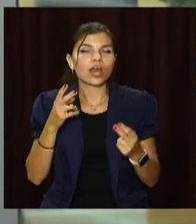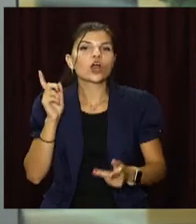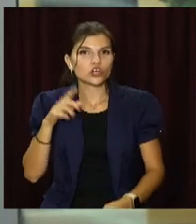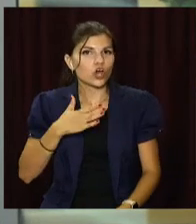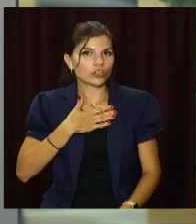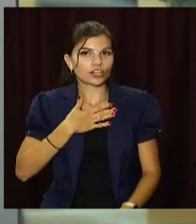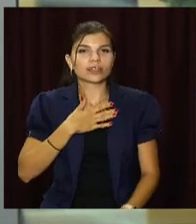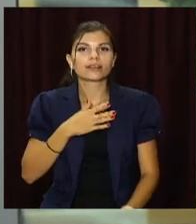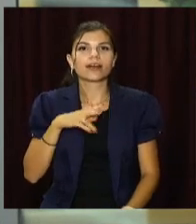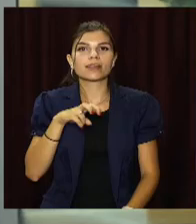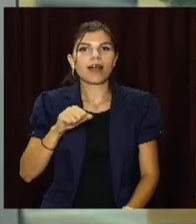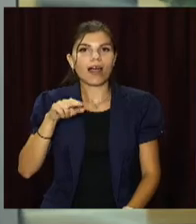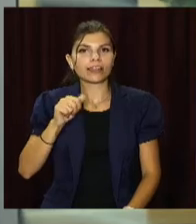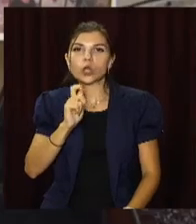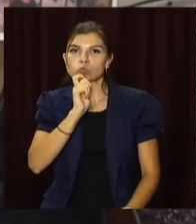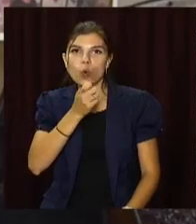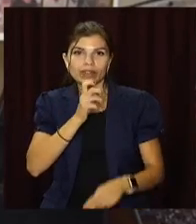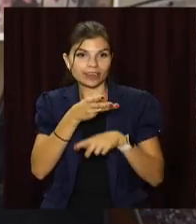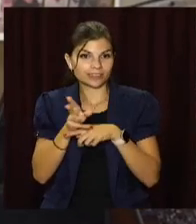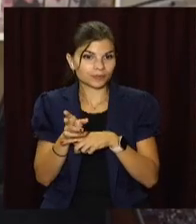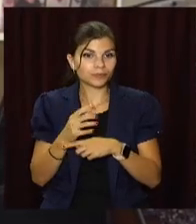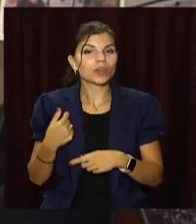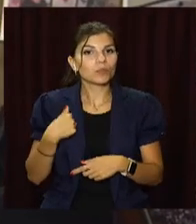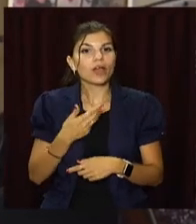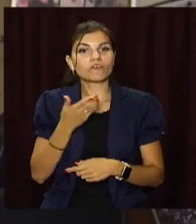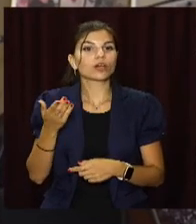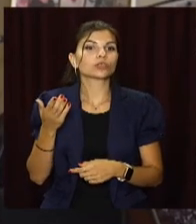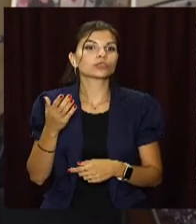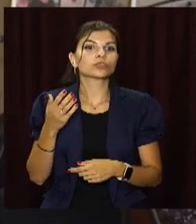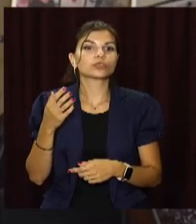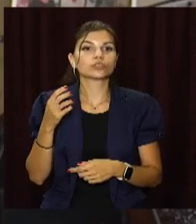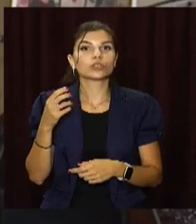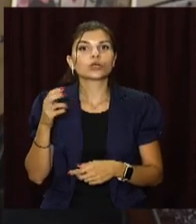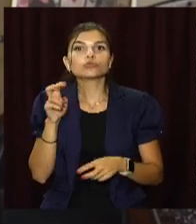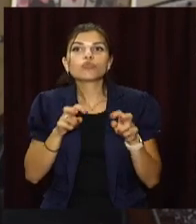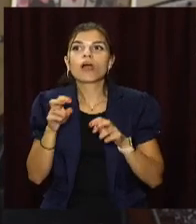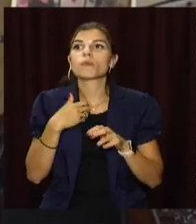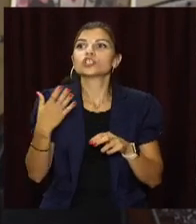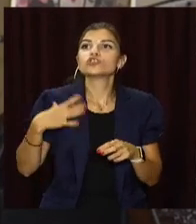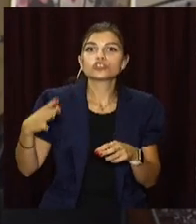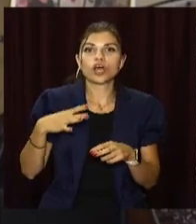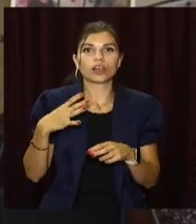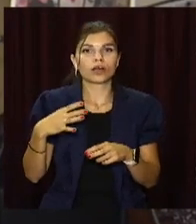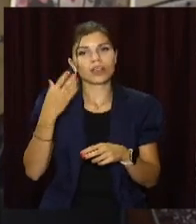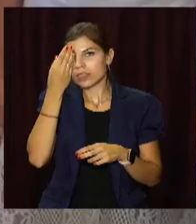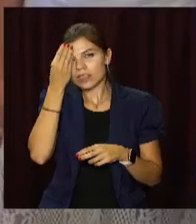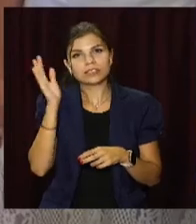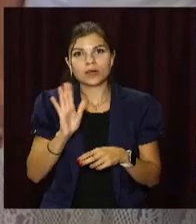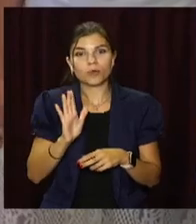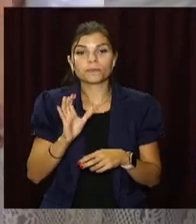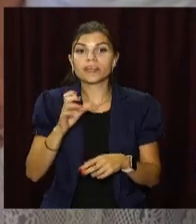наша Лада Донець. Ми вас шукаємо, ми вас чекаємо, не забуваємо.